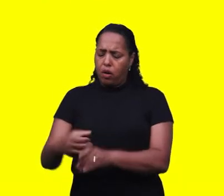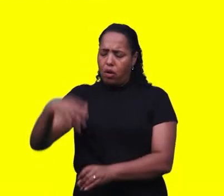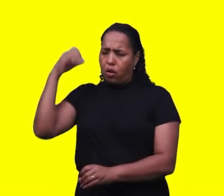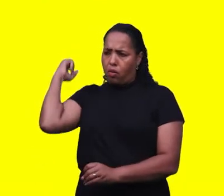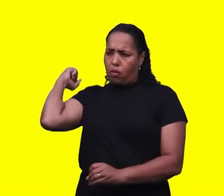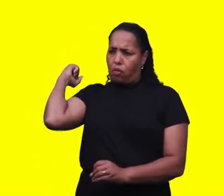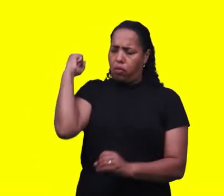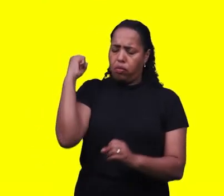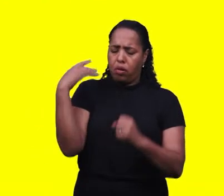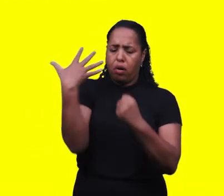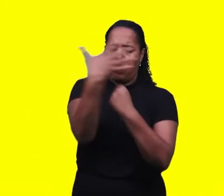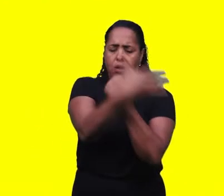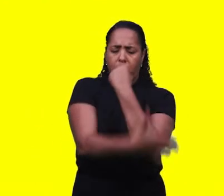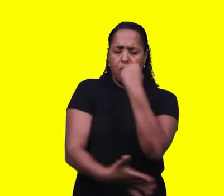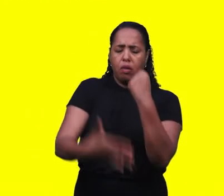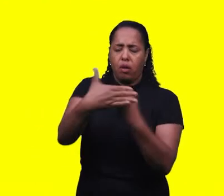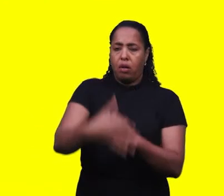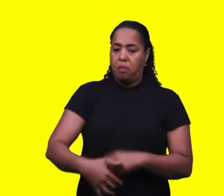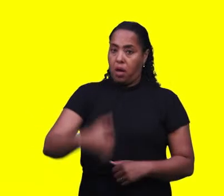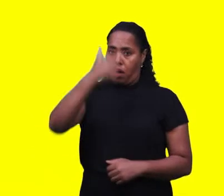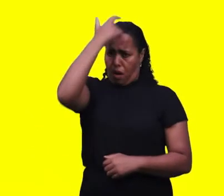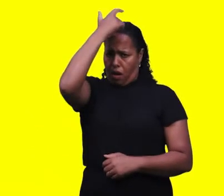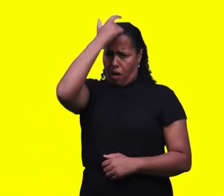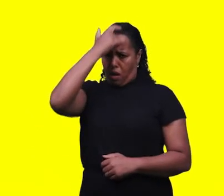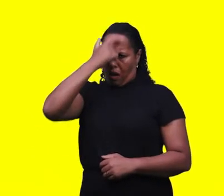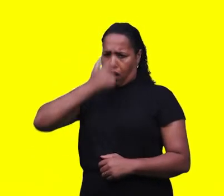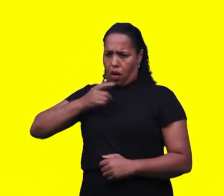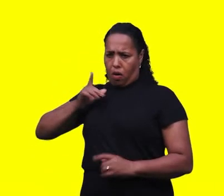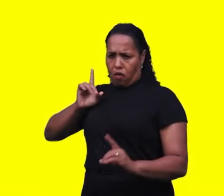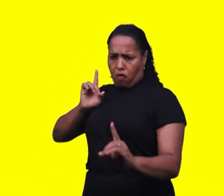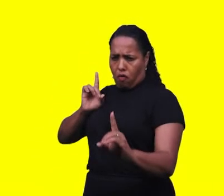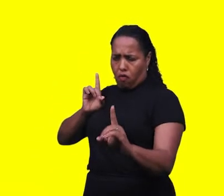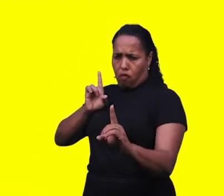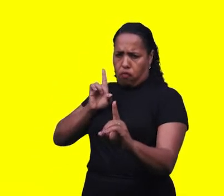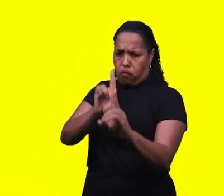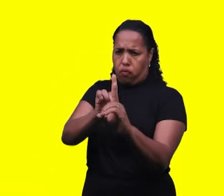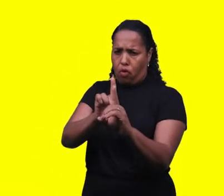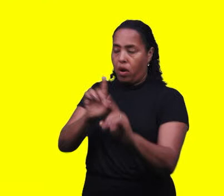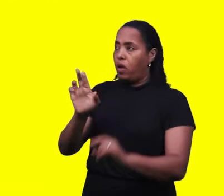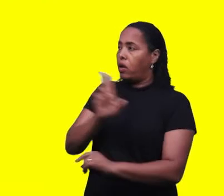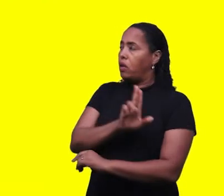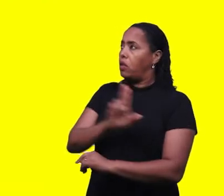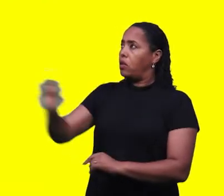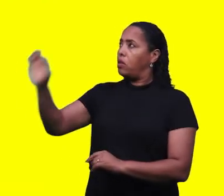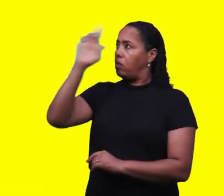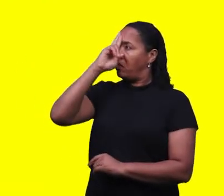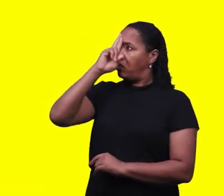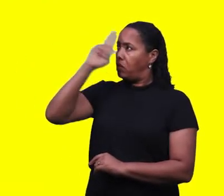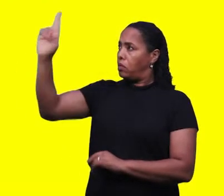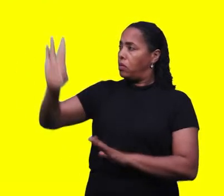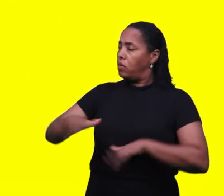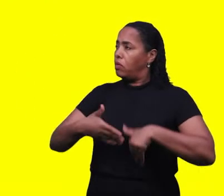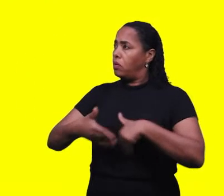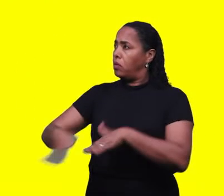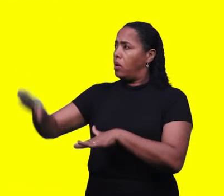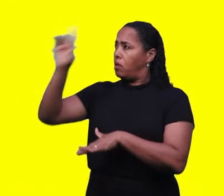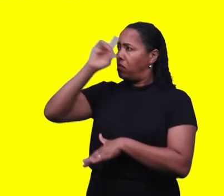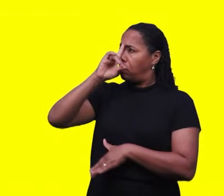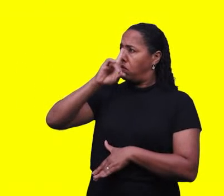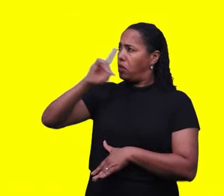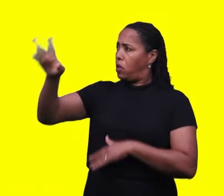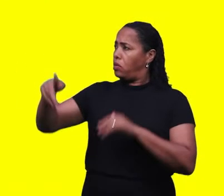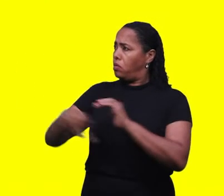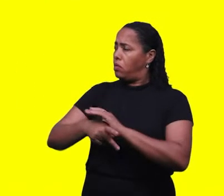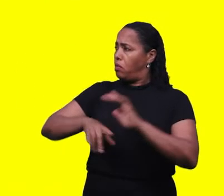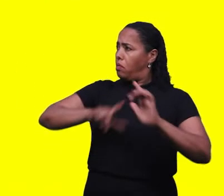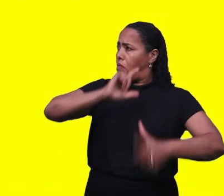épées, lances et avec des boucliers, mais moi, je viens à toi au nom des armées, du Seigneur